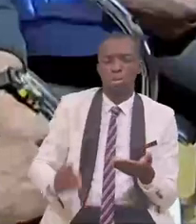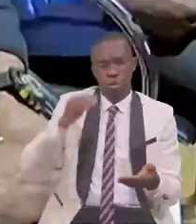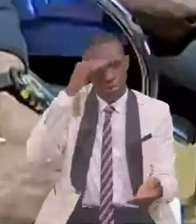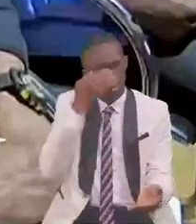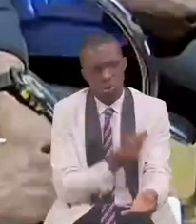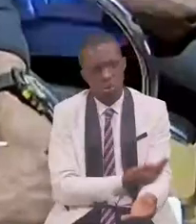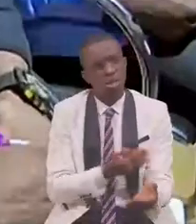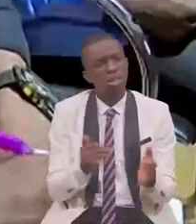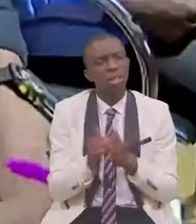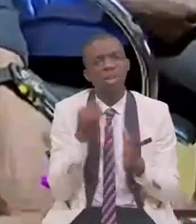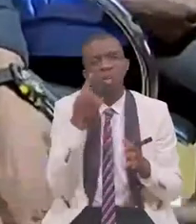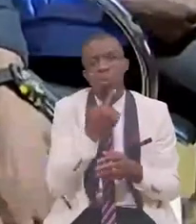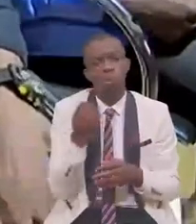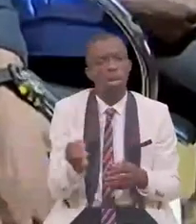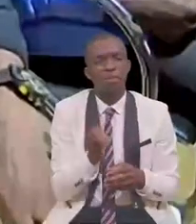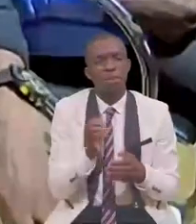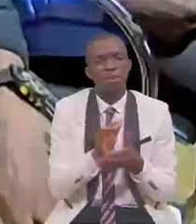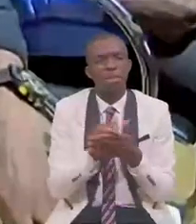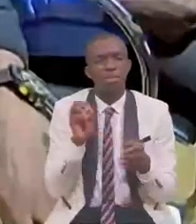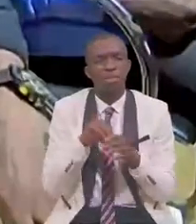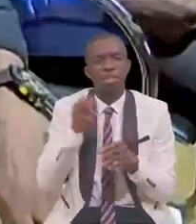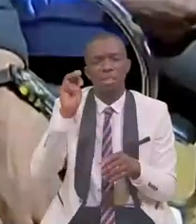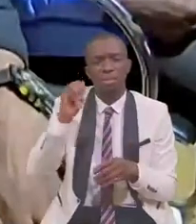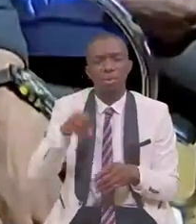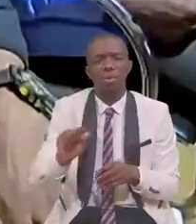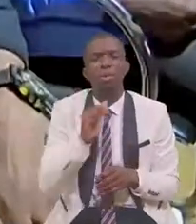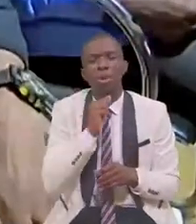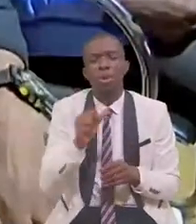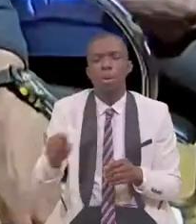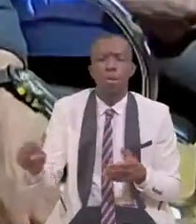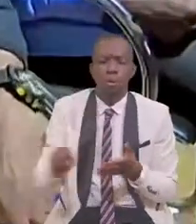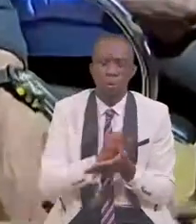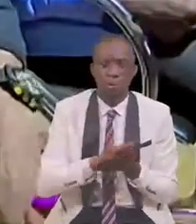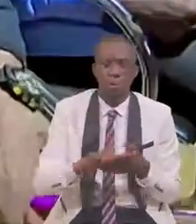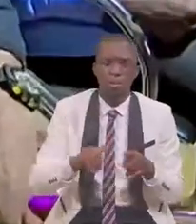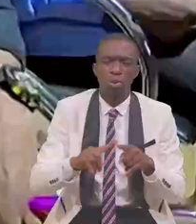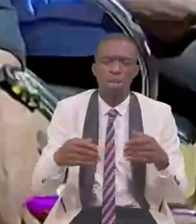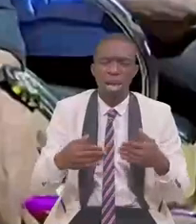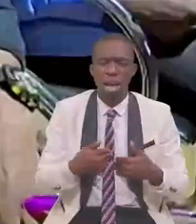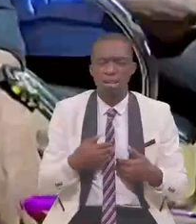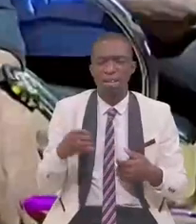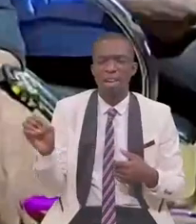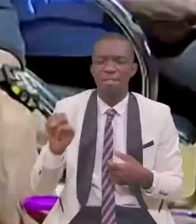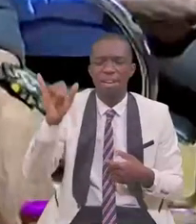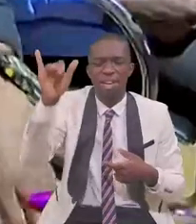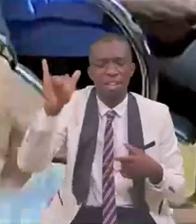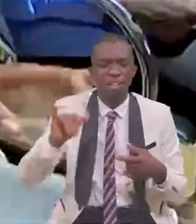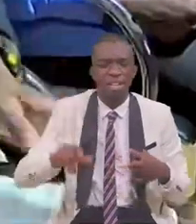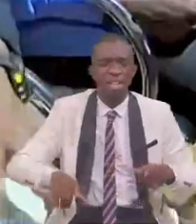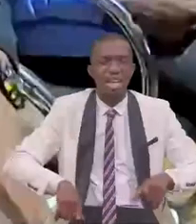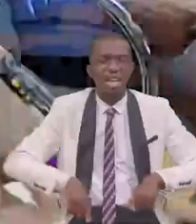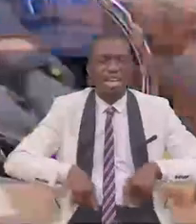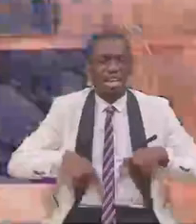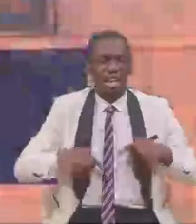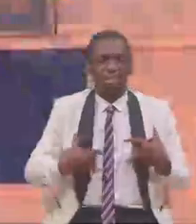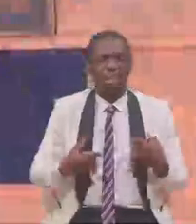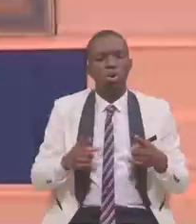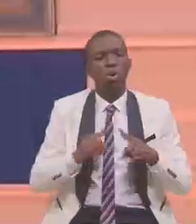la vie éternelle. Voilà le verset 17. Dieu, en effet, n'a pas